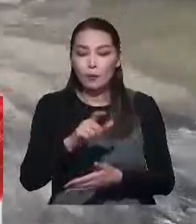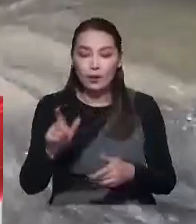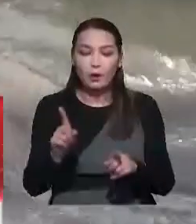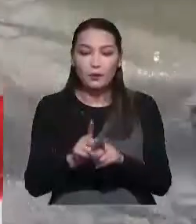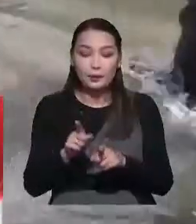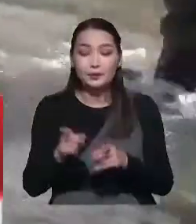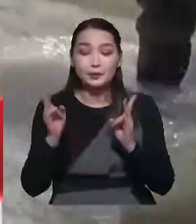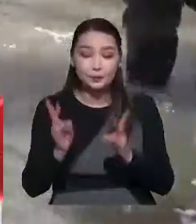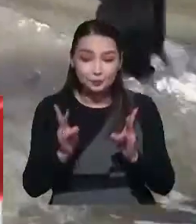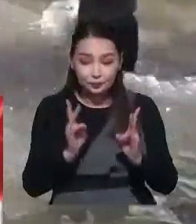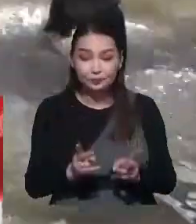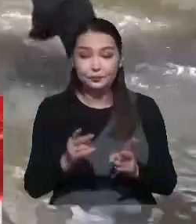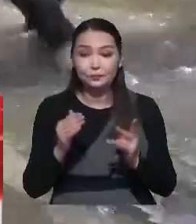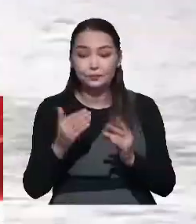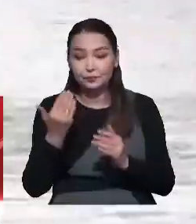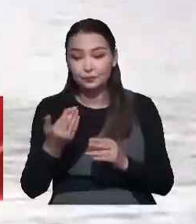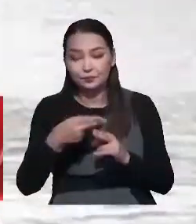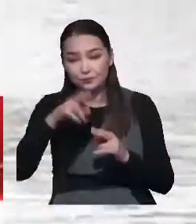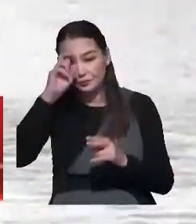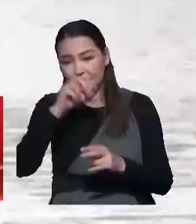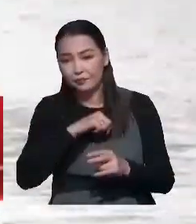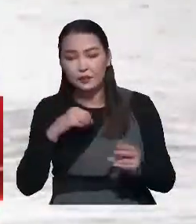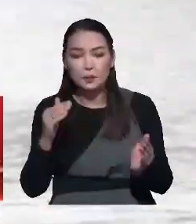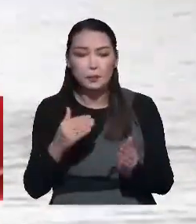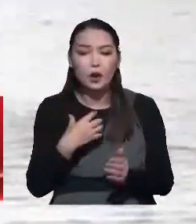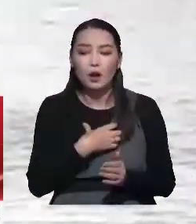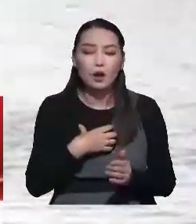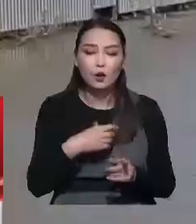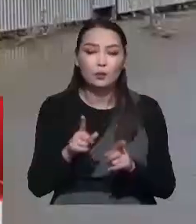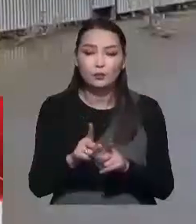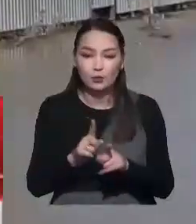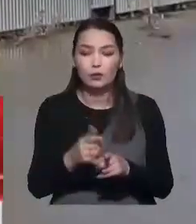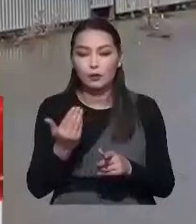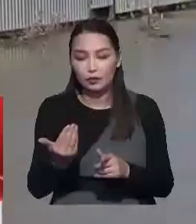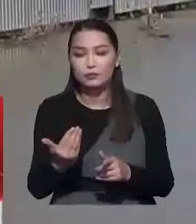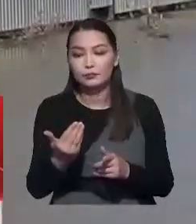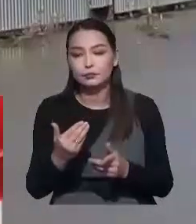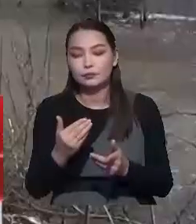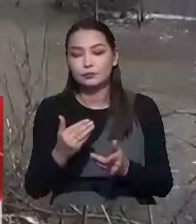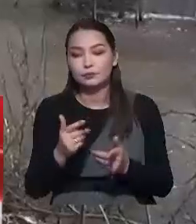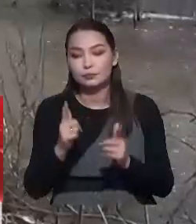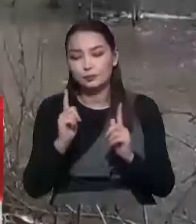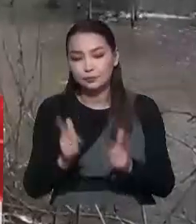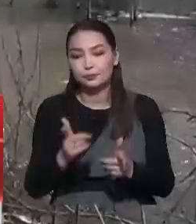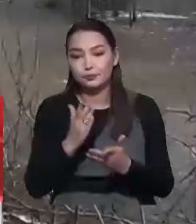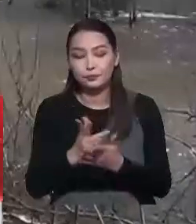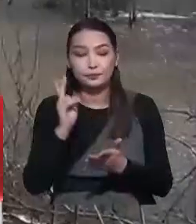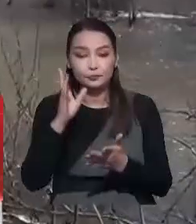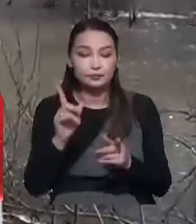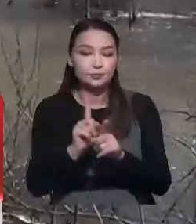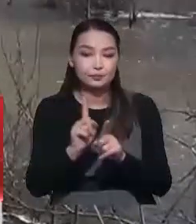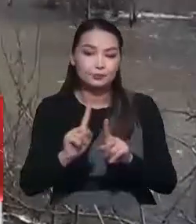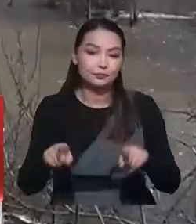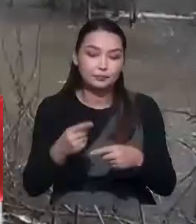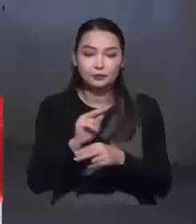апаттан зардап шексе, мемлекет ең төменгі қажеттілігін қанағаттандырады деп көрсетілген. Яғни баспанасын ретке келтіруі